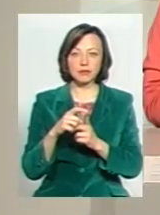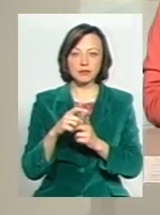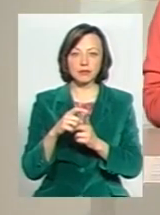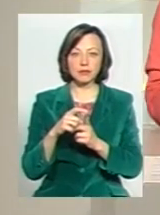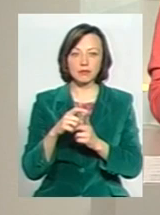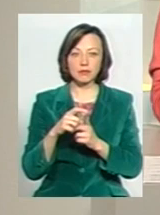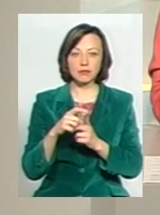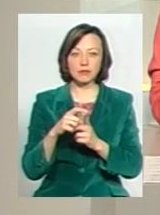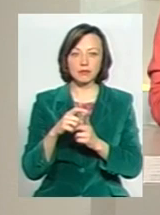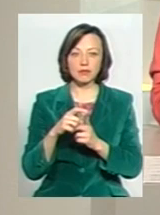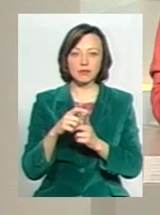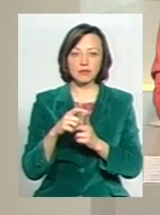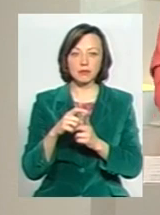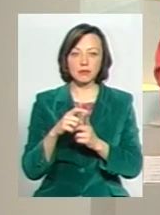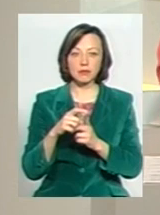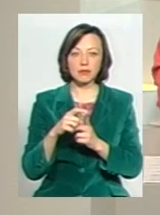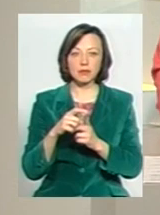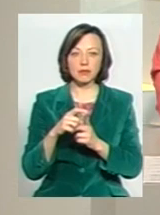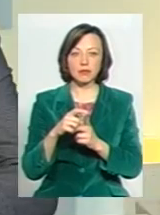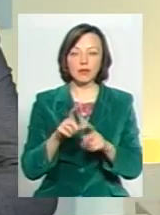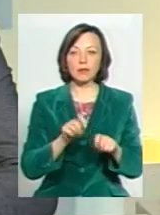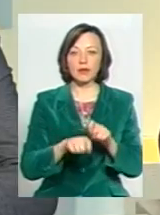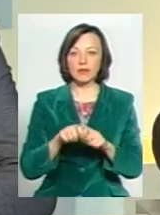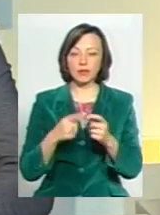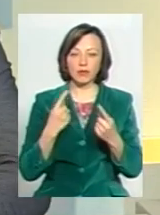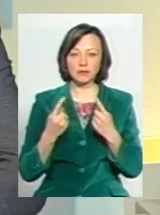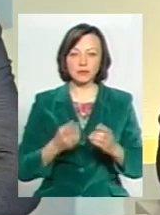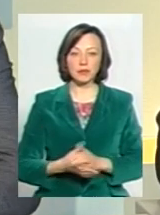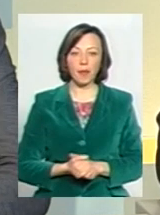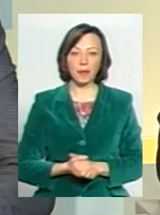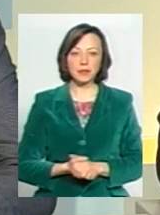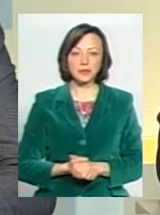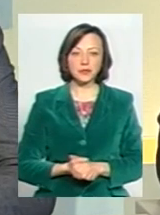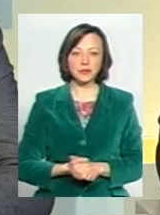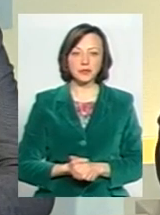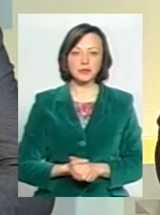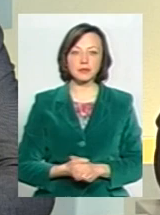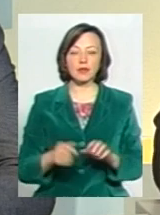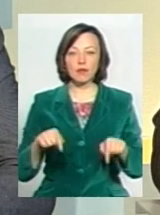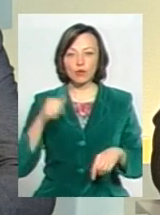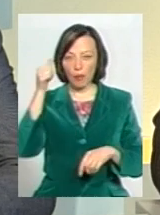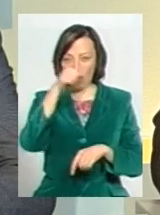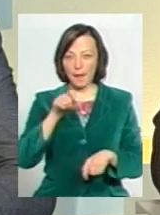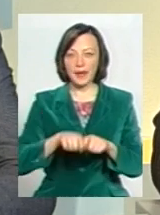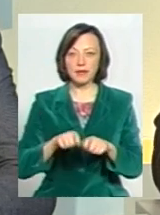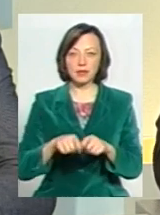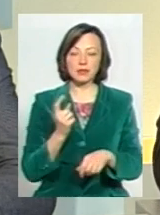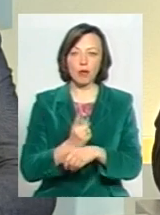Ну, давайте з приводу перевірки поговоримо. Перевірки. Ну, в цьому році перевірки